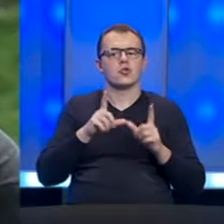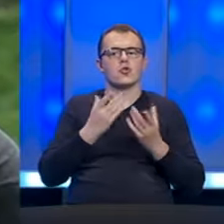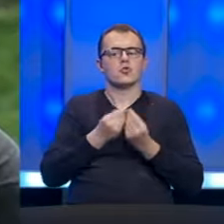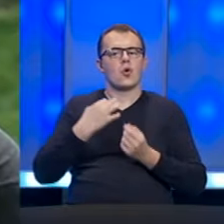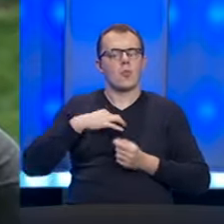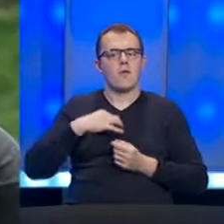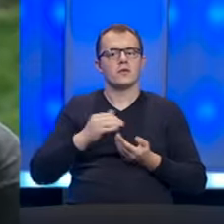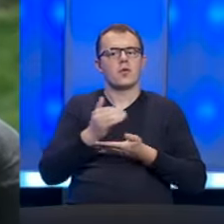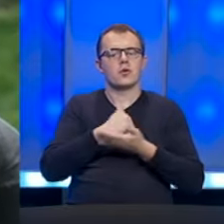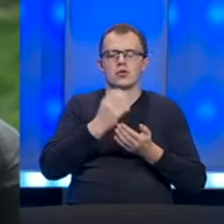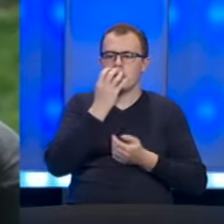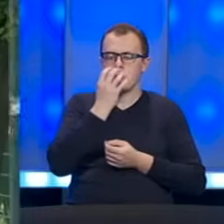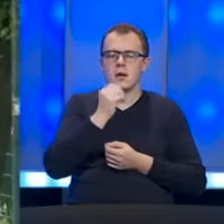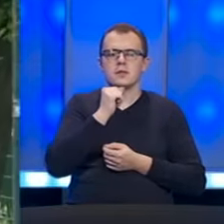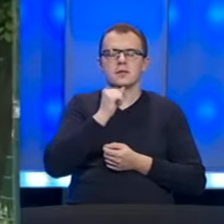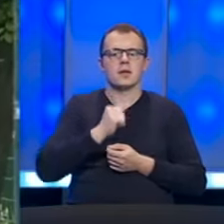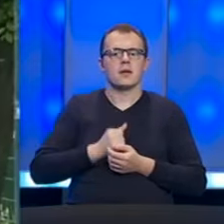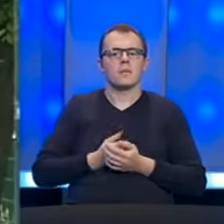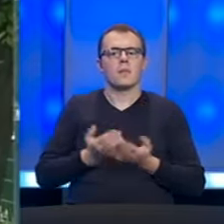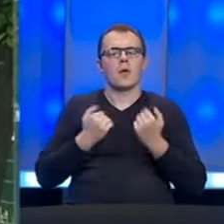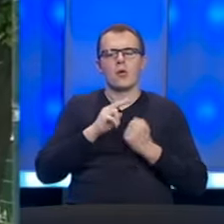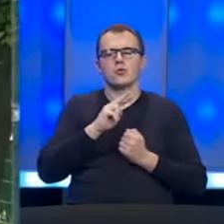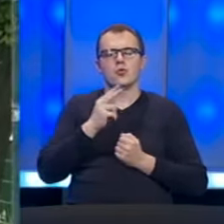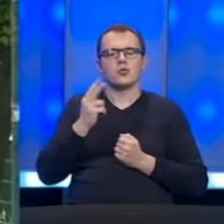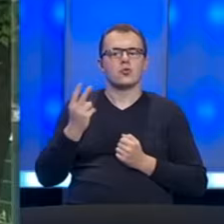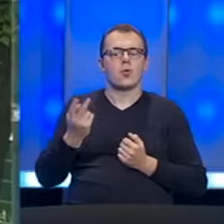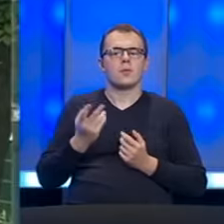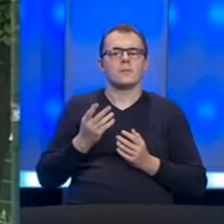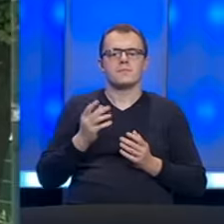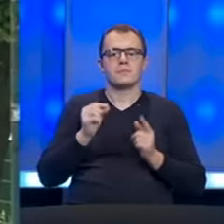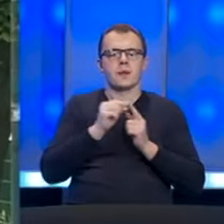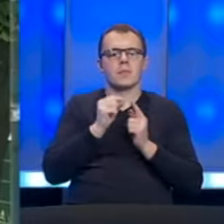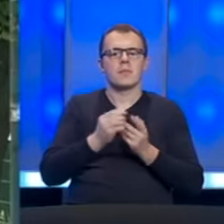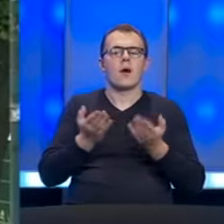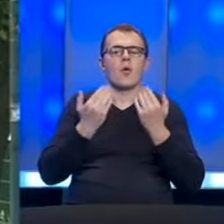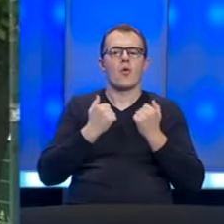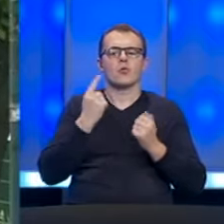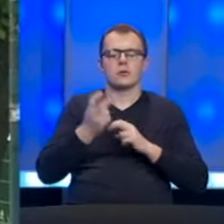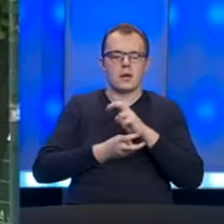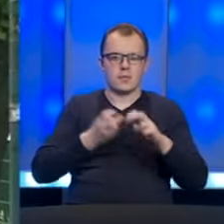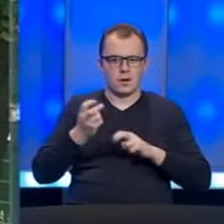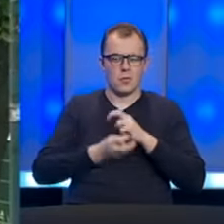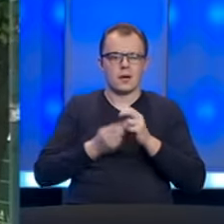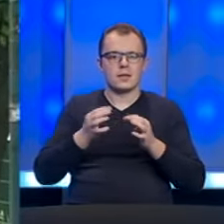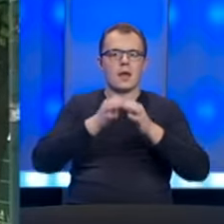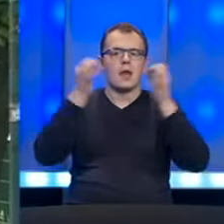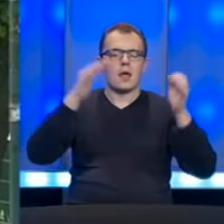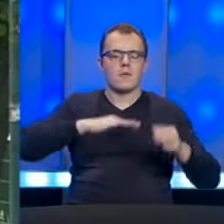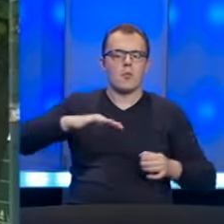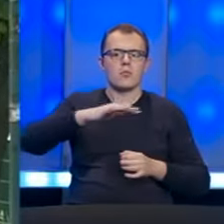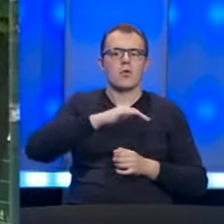obavezno evo korištenje maske, odnosno drugog prigodnog predmeta za prilikom kretanja na javnom prostoru, kao i